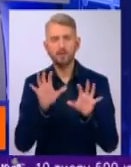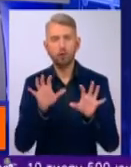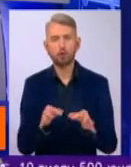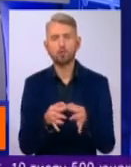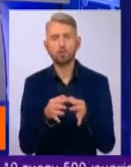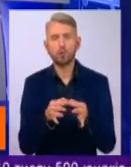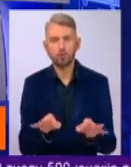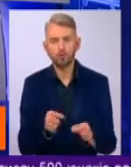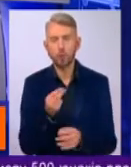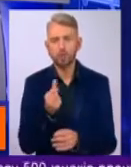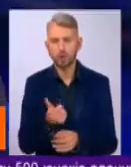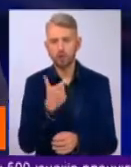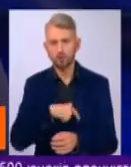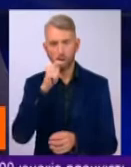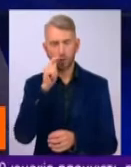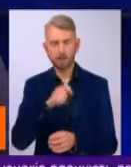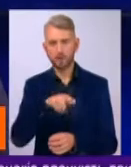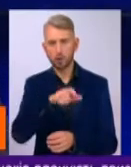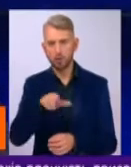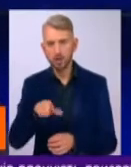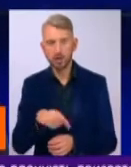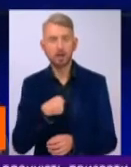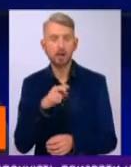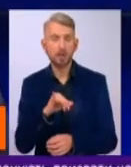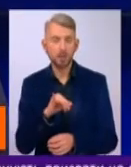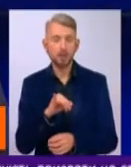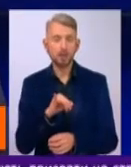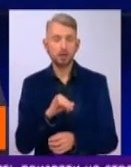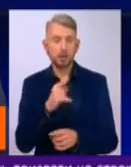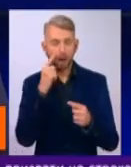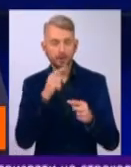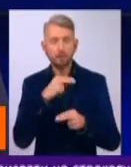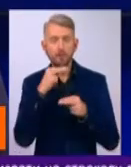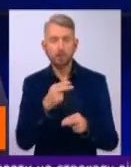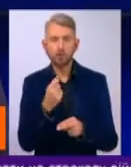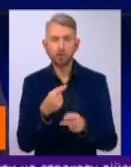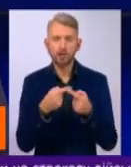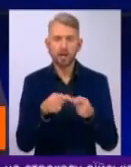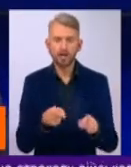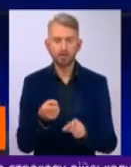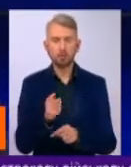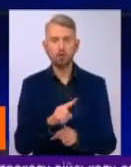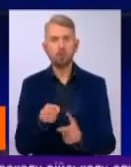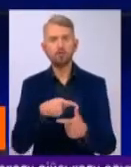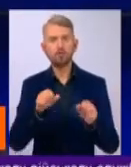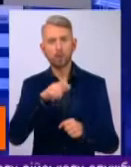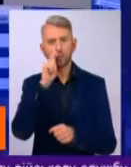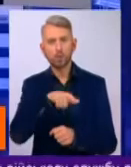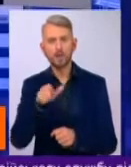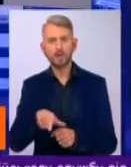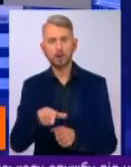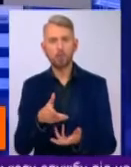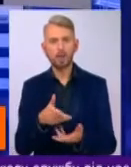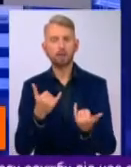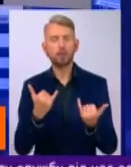в законному доступі купляти собі українські громадяни. Я би акцентував увагу трошки на іншому, на тому, чи можуть українські громадяни